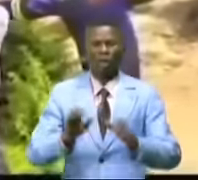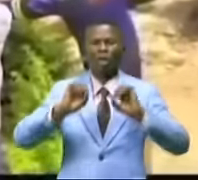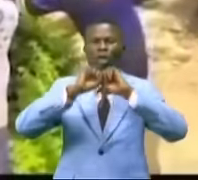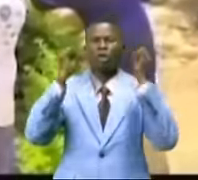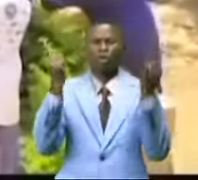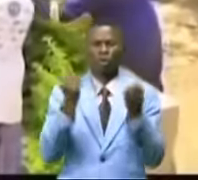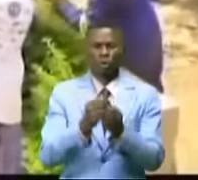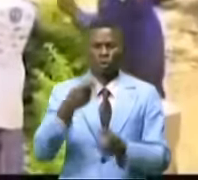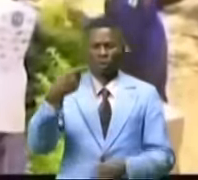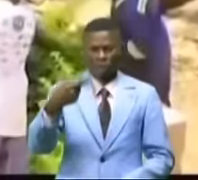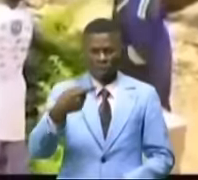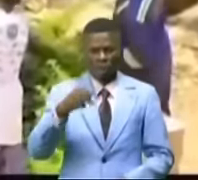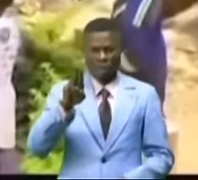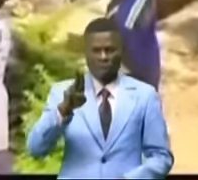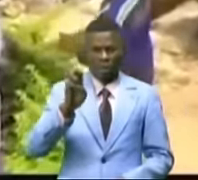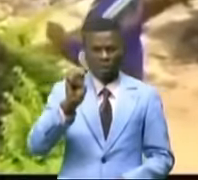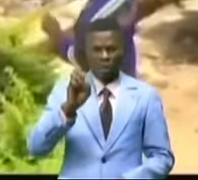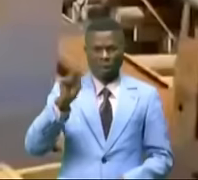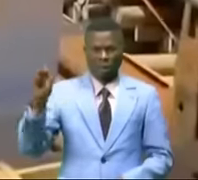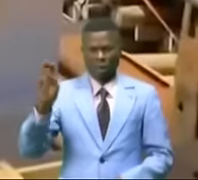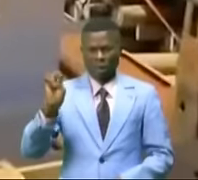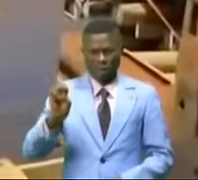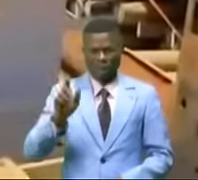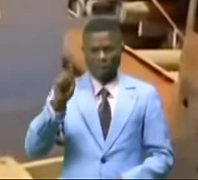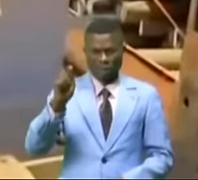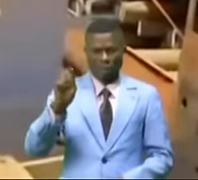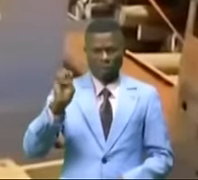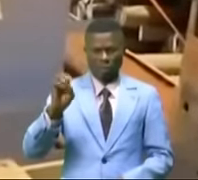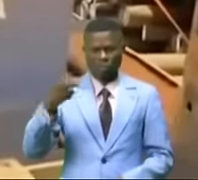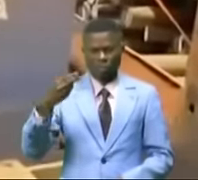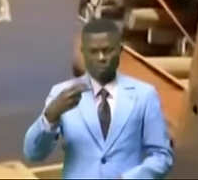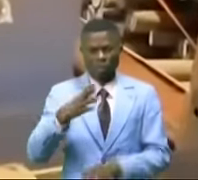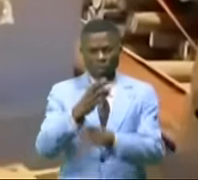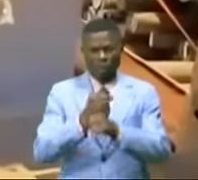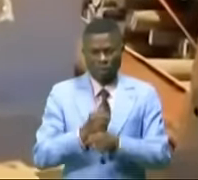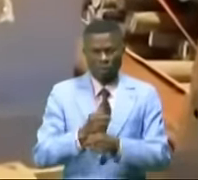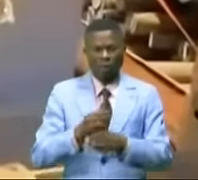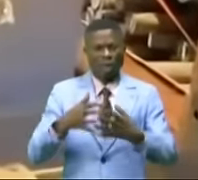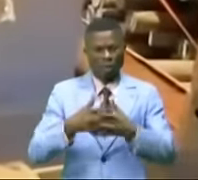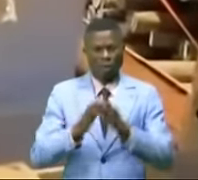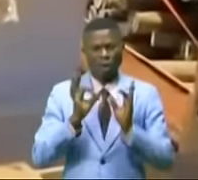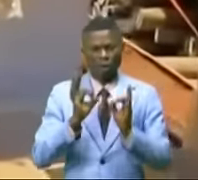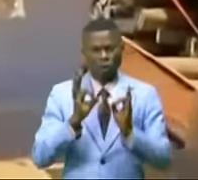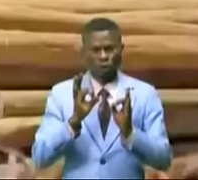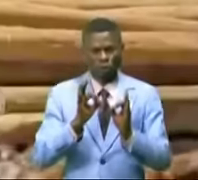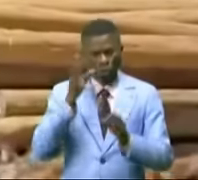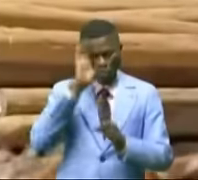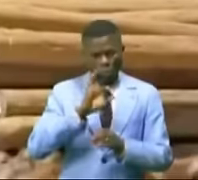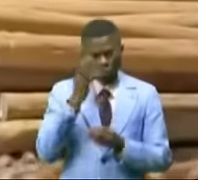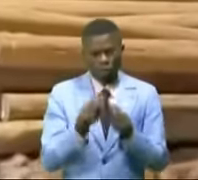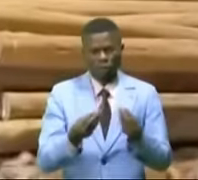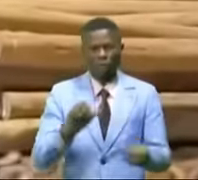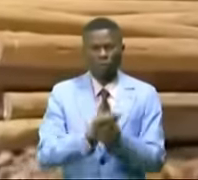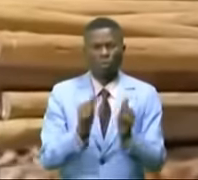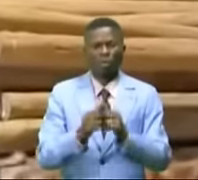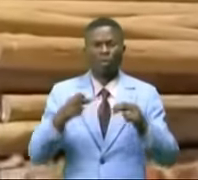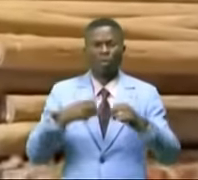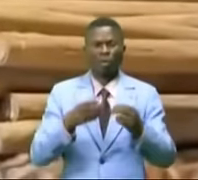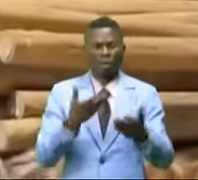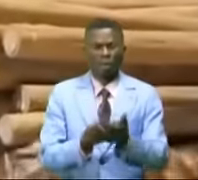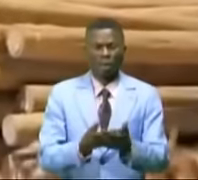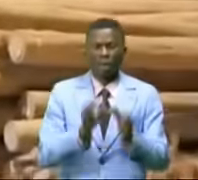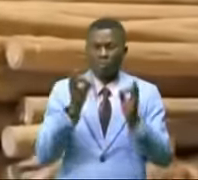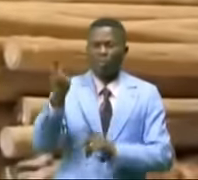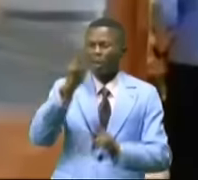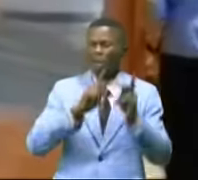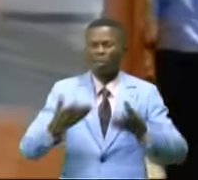recevoir d'autres matériels en séjour composés de transformateurs et autres. La population qui pâtit aux conséquences néfastes de la non-exécution de ces